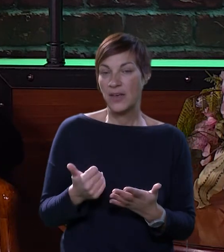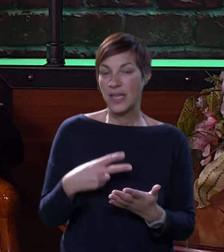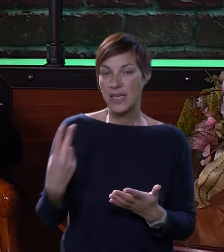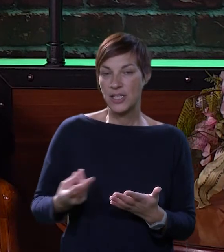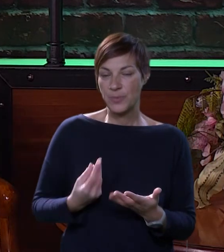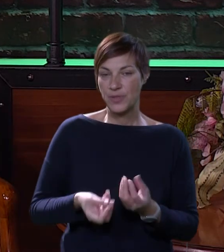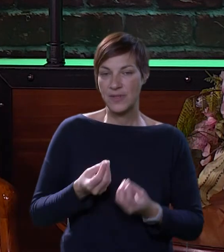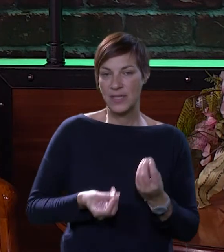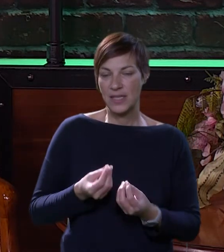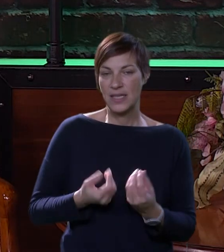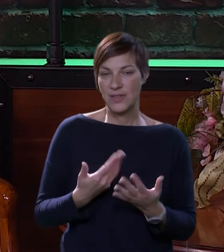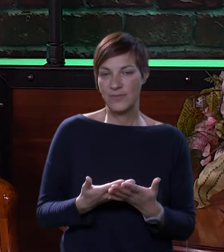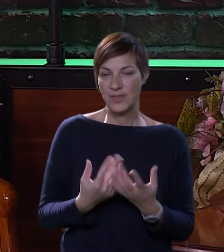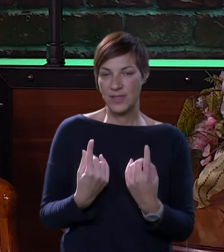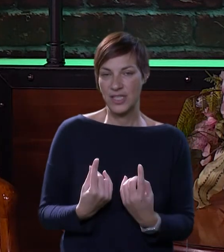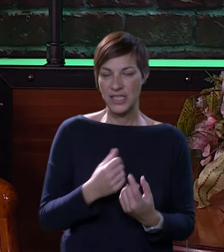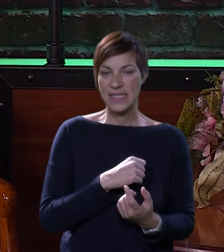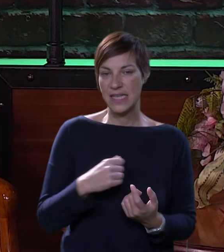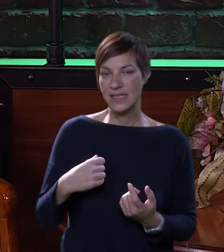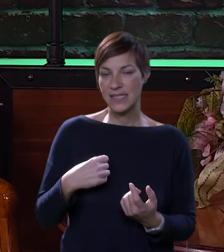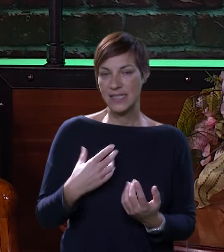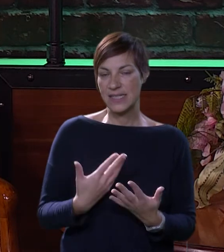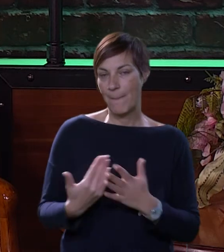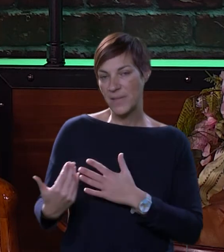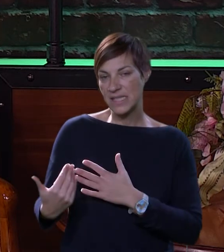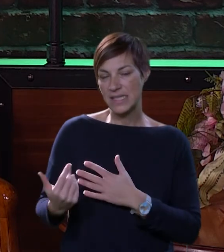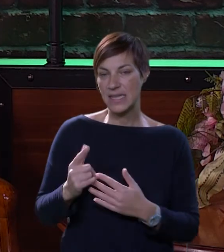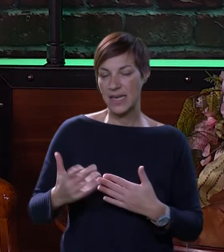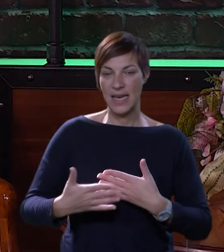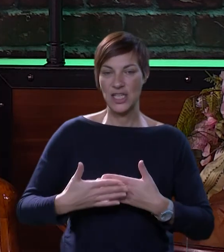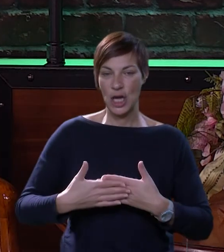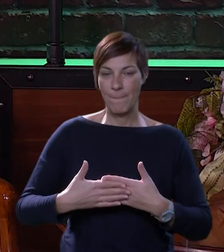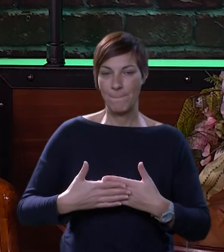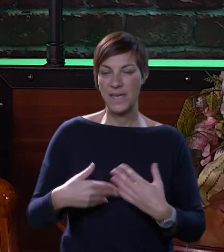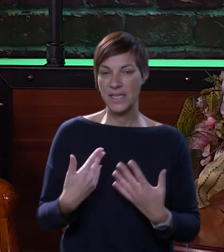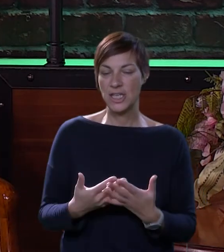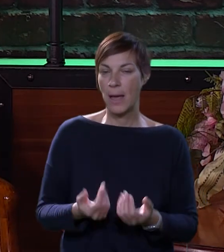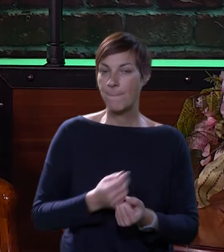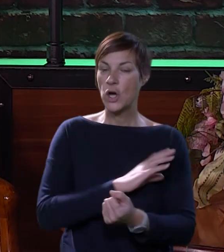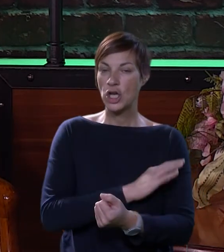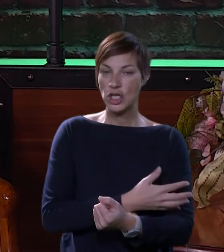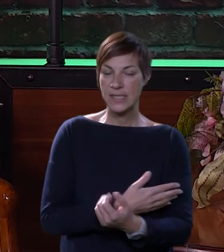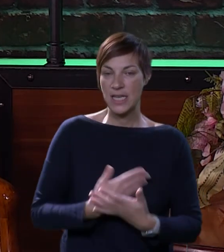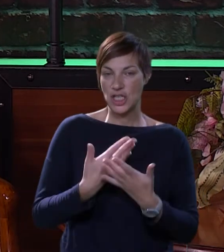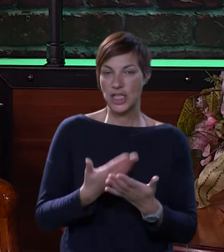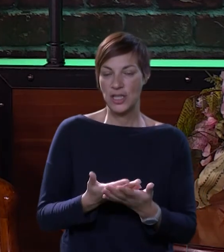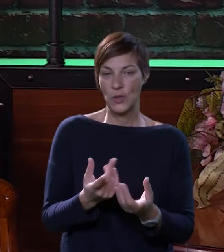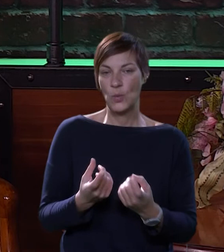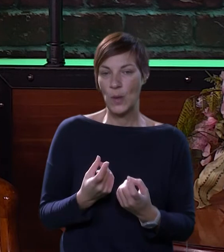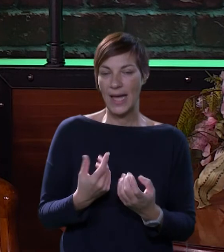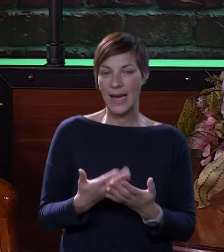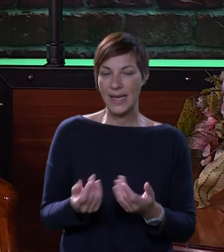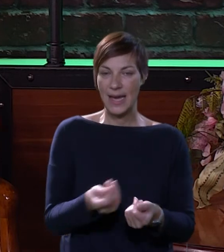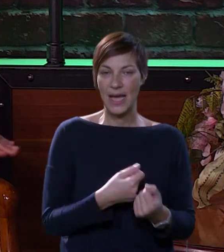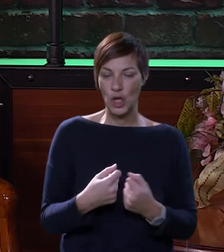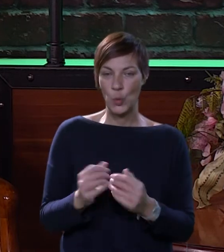neće pozvati u igri i ono će biti samo ono, sa strane, neće prići. Pa ajmo osnažiti utoliko nju, ali